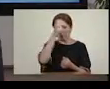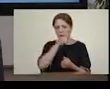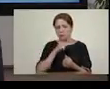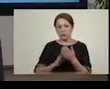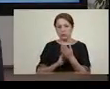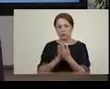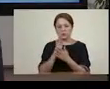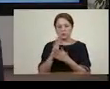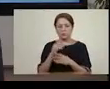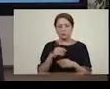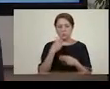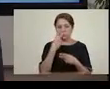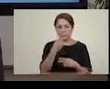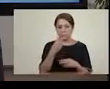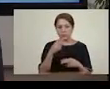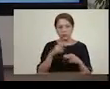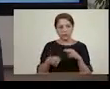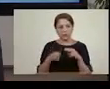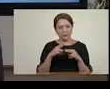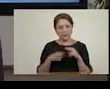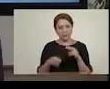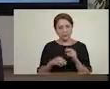turganingizdek, savzi,